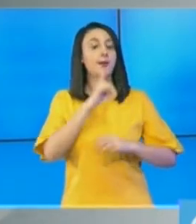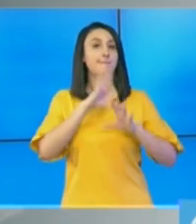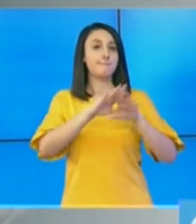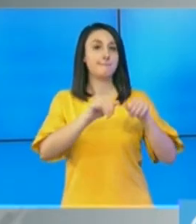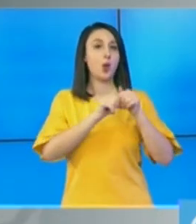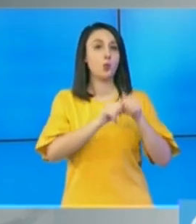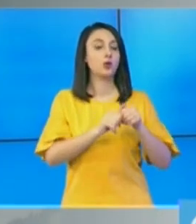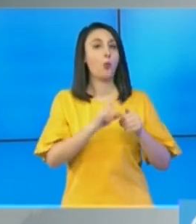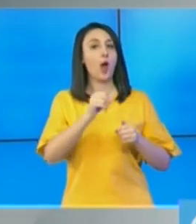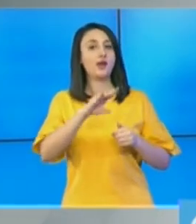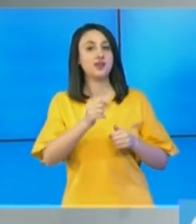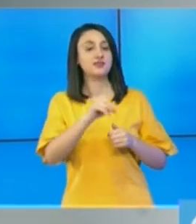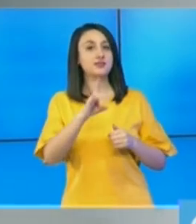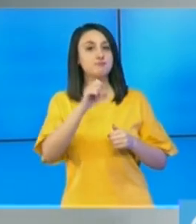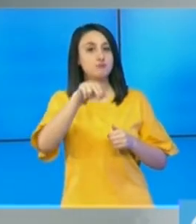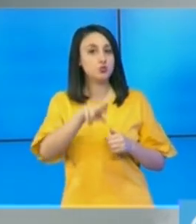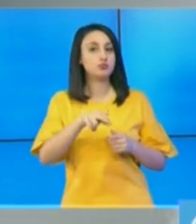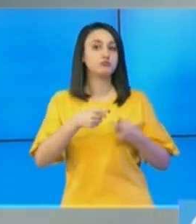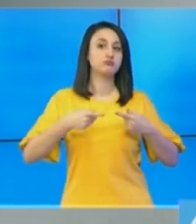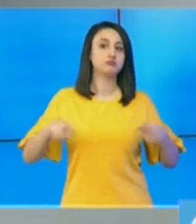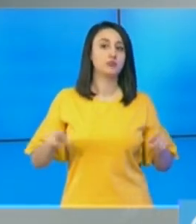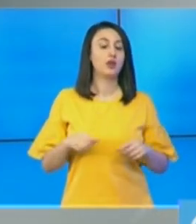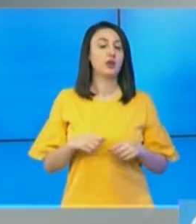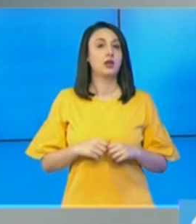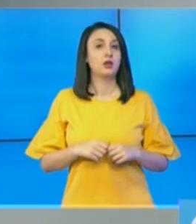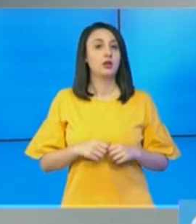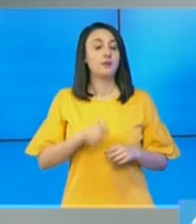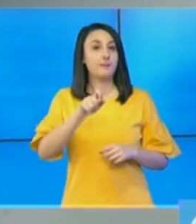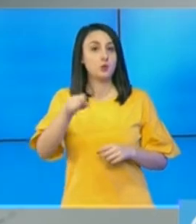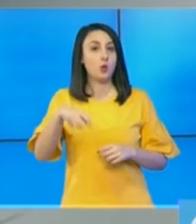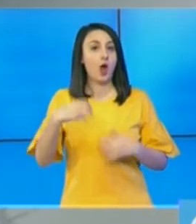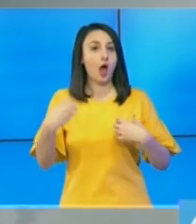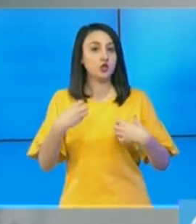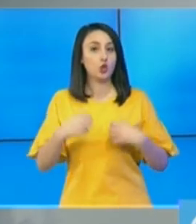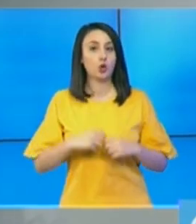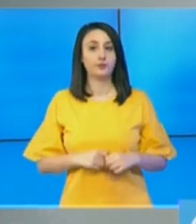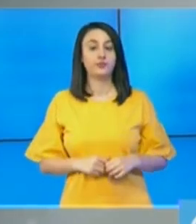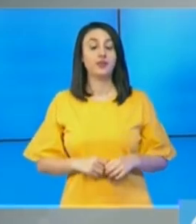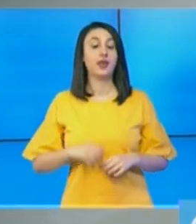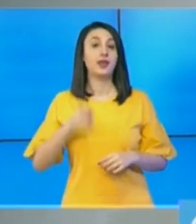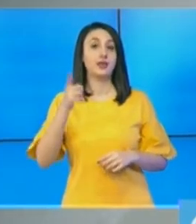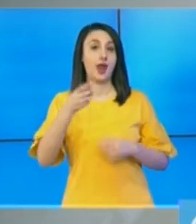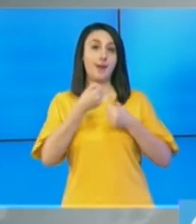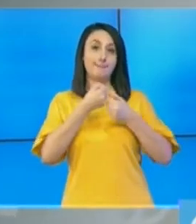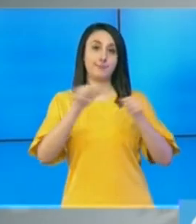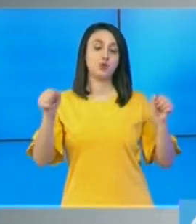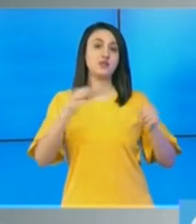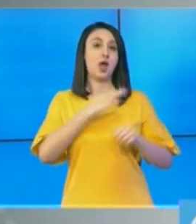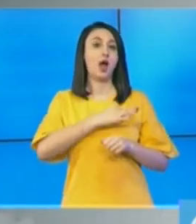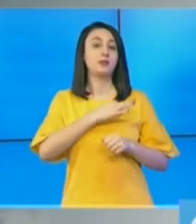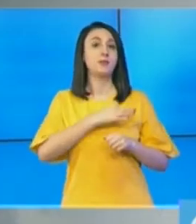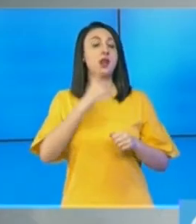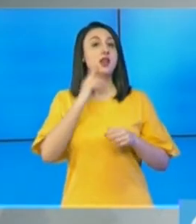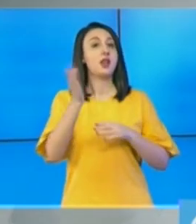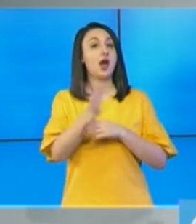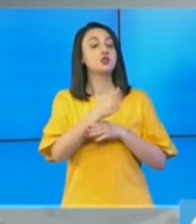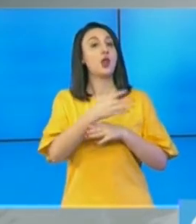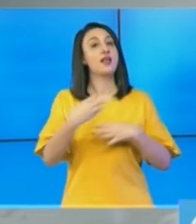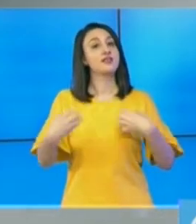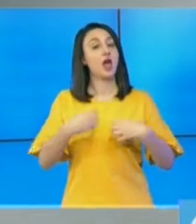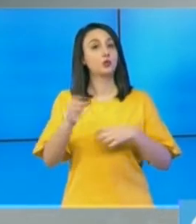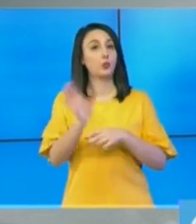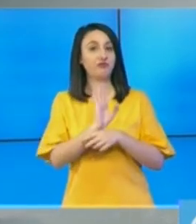Junior, Oana Sârbu, Mihai Constantin, Ion Caramitru sau Tamara Buciuceanu. Mărculescu a absolvit Academia Națională de Teatru și Film